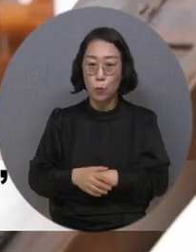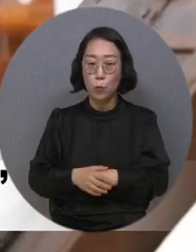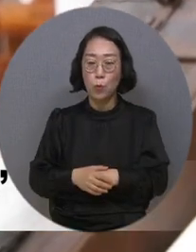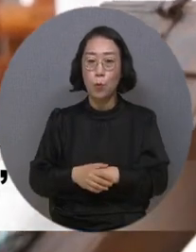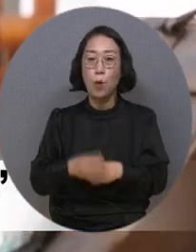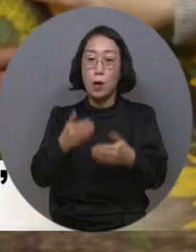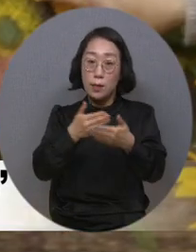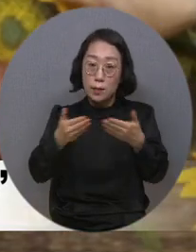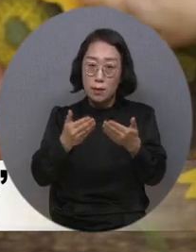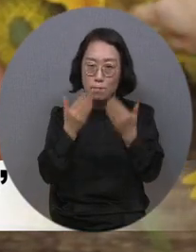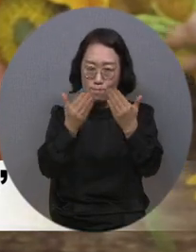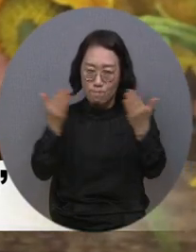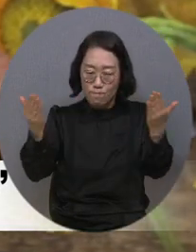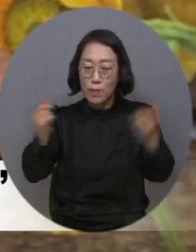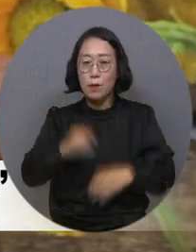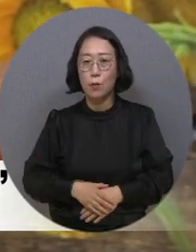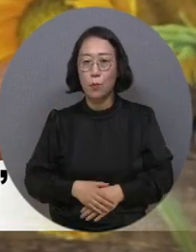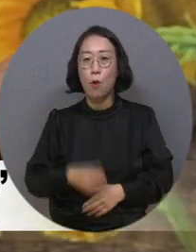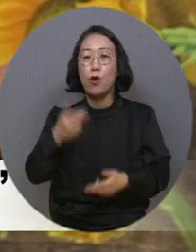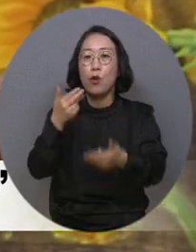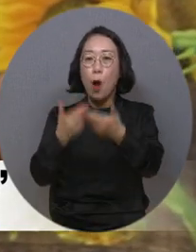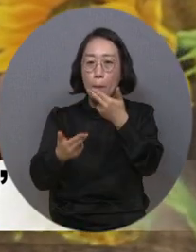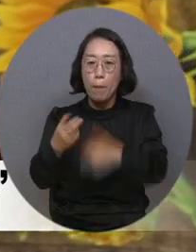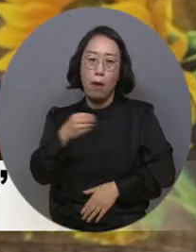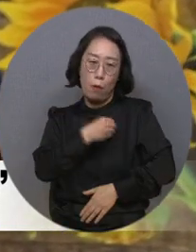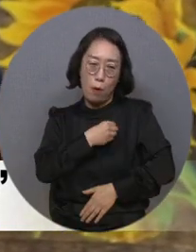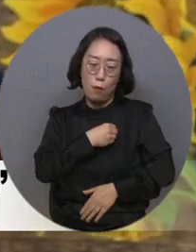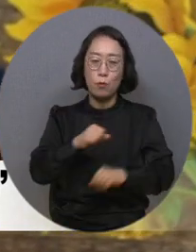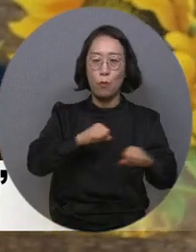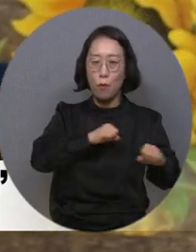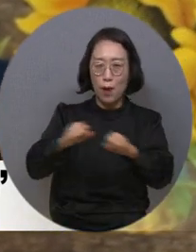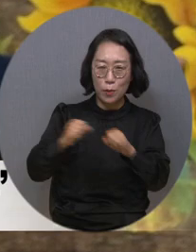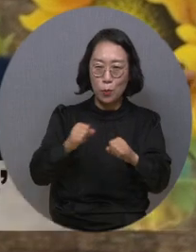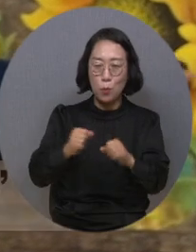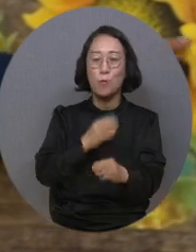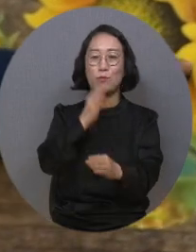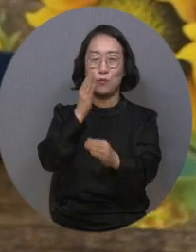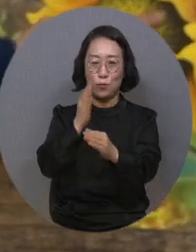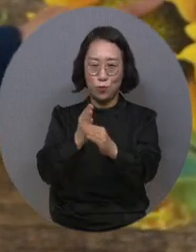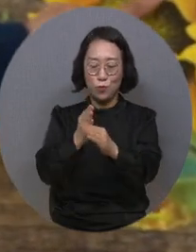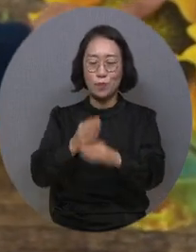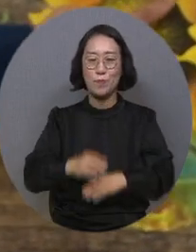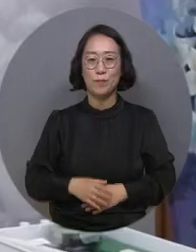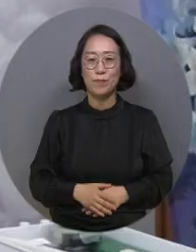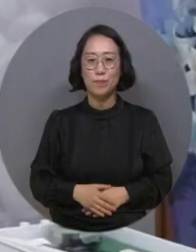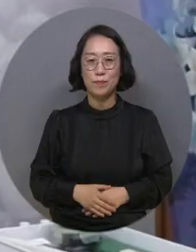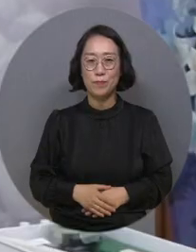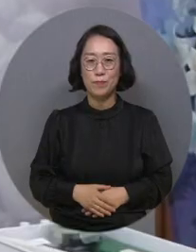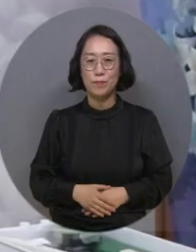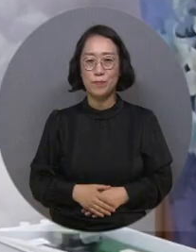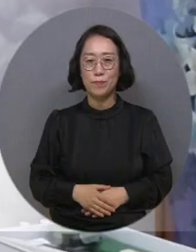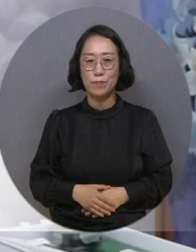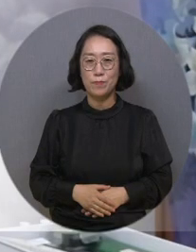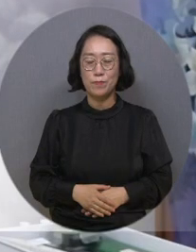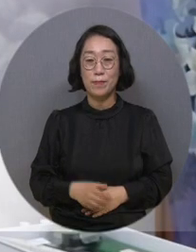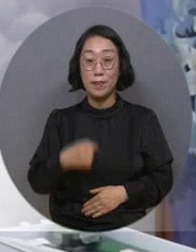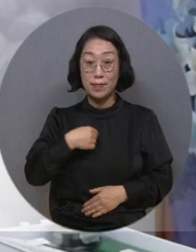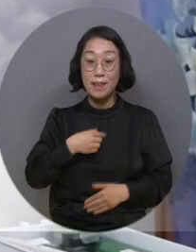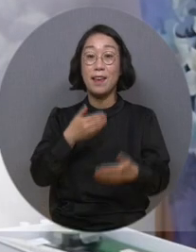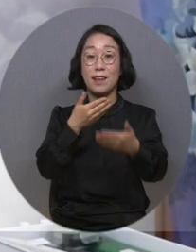소장 작가이며 한국미술협회 회원으로 왕성한 활동을 하고 있습니다.